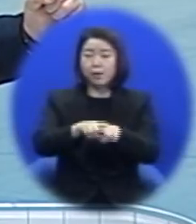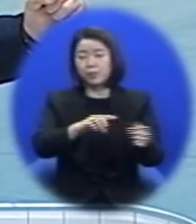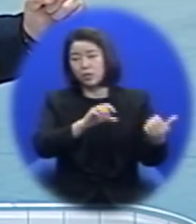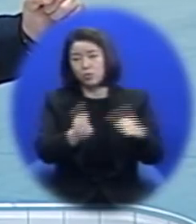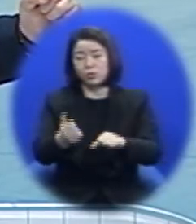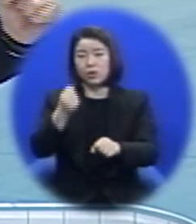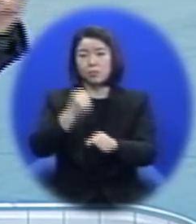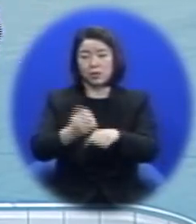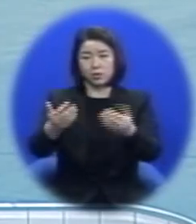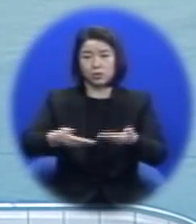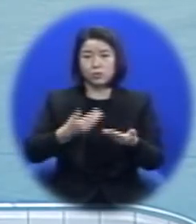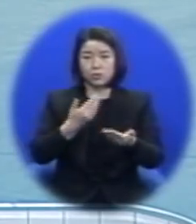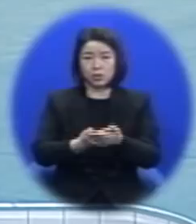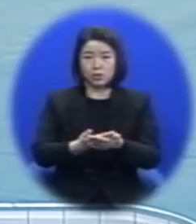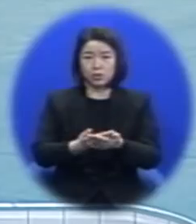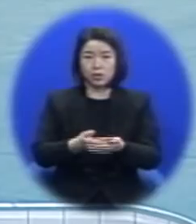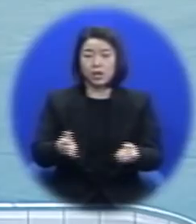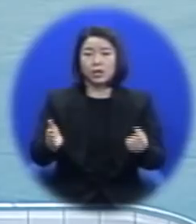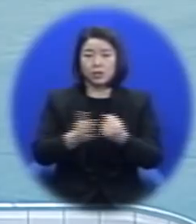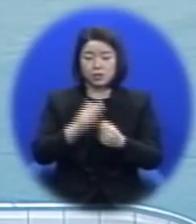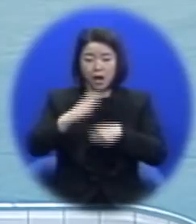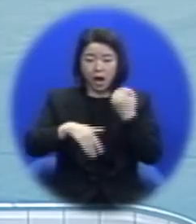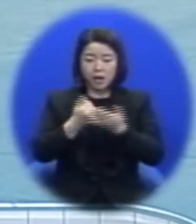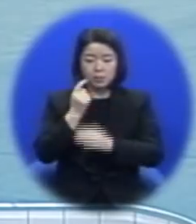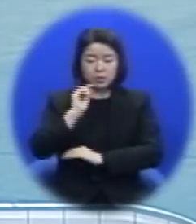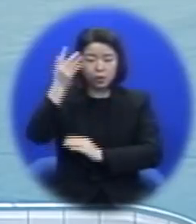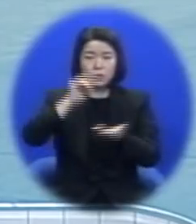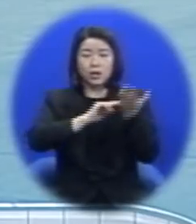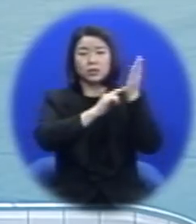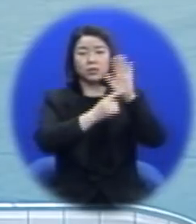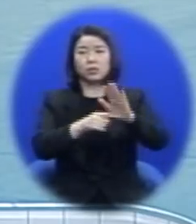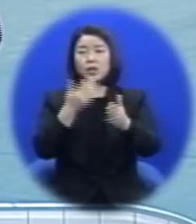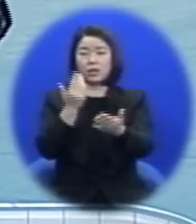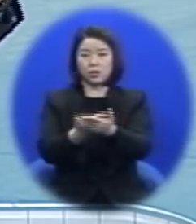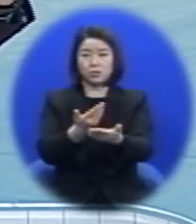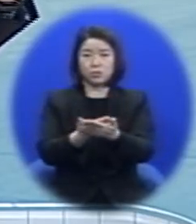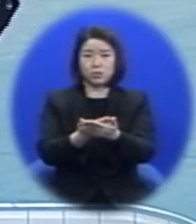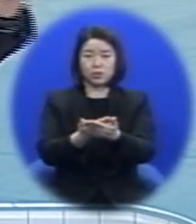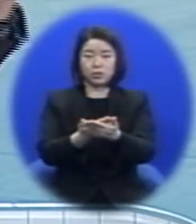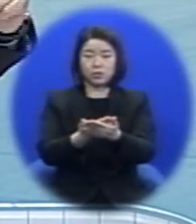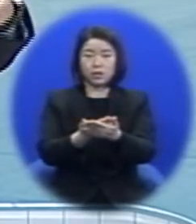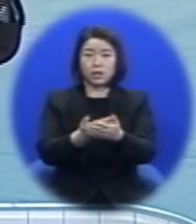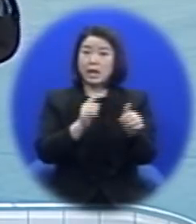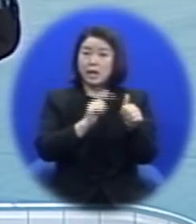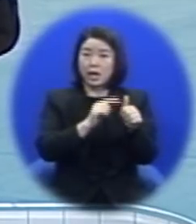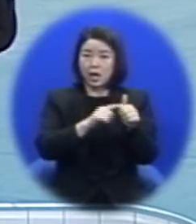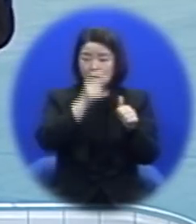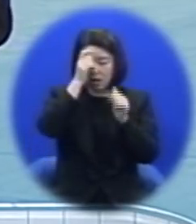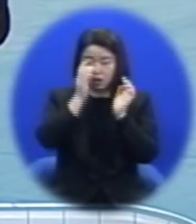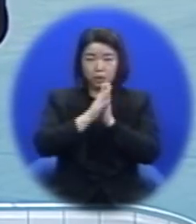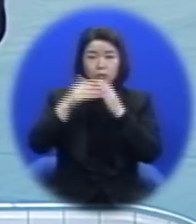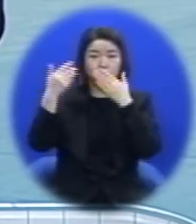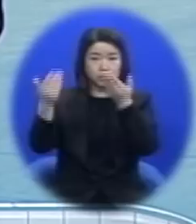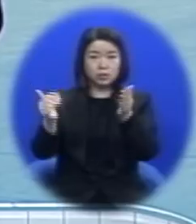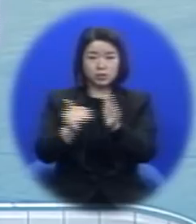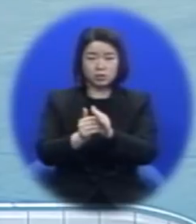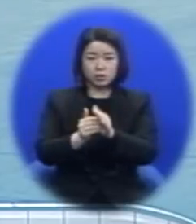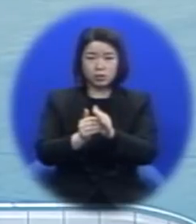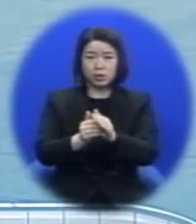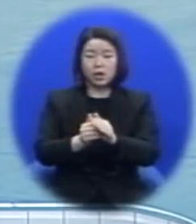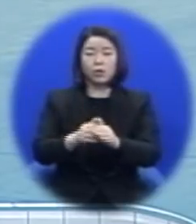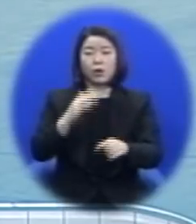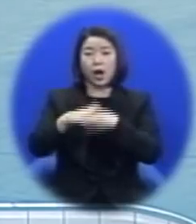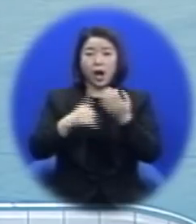해주세요. 그래서 하나님의 영광이 드러나게 해주세요. 그가 그렇게 기도하여서 삼손에게